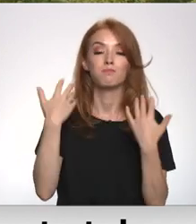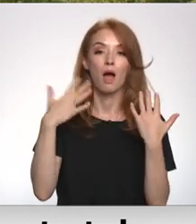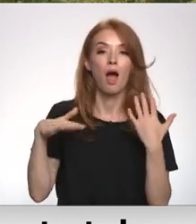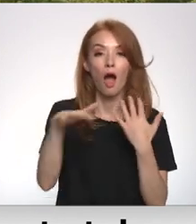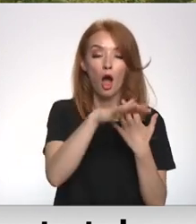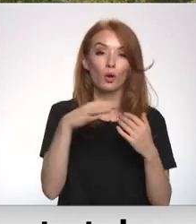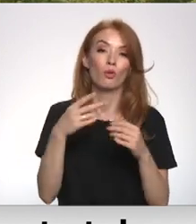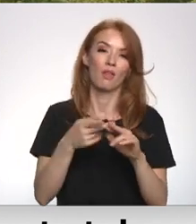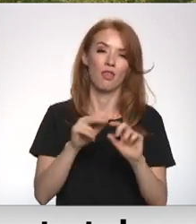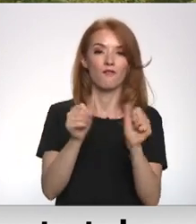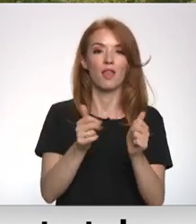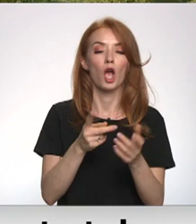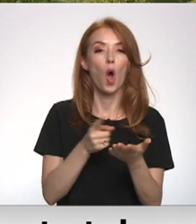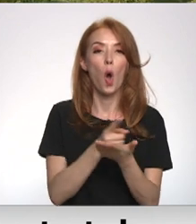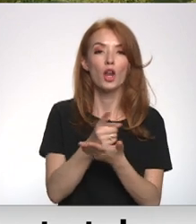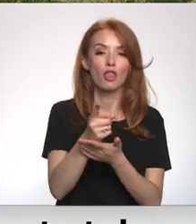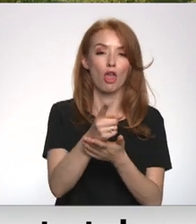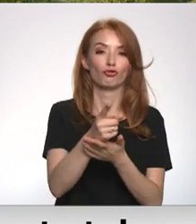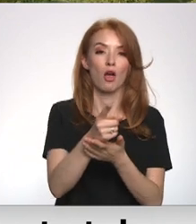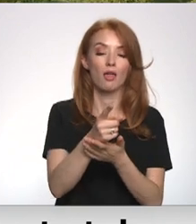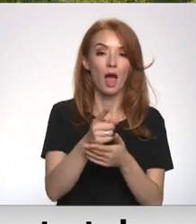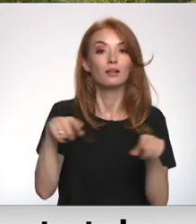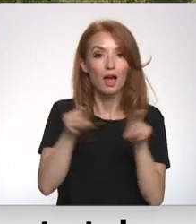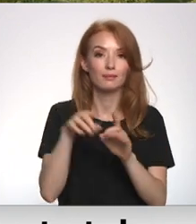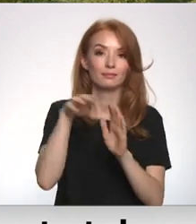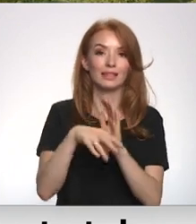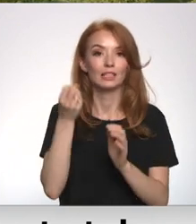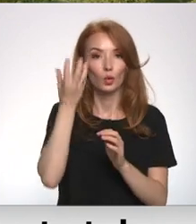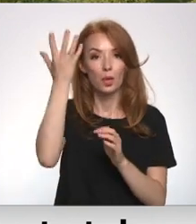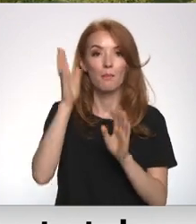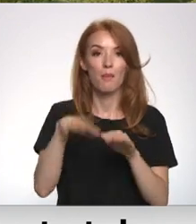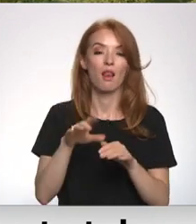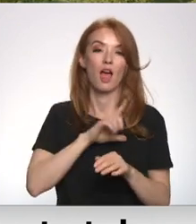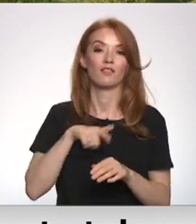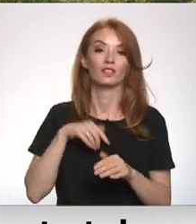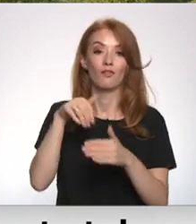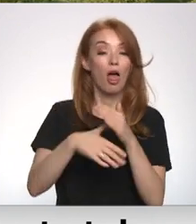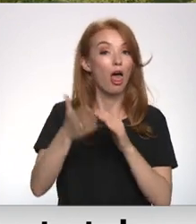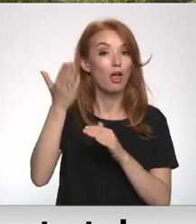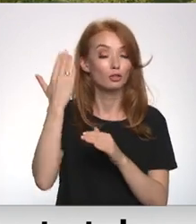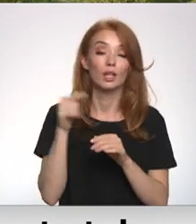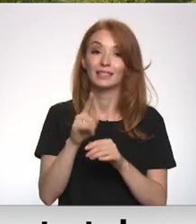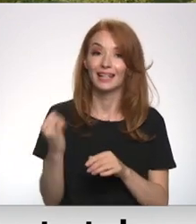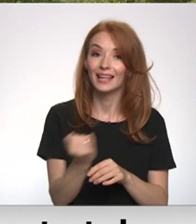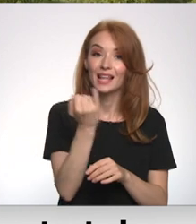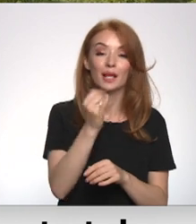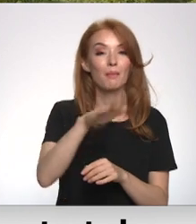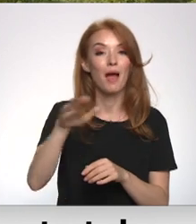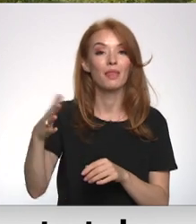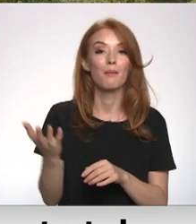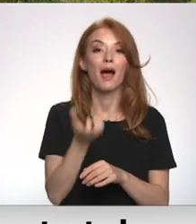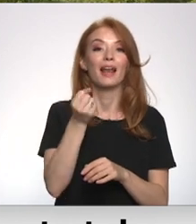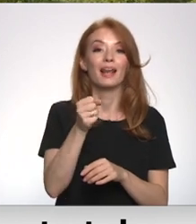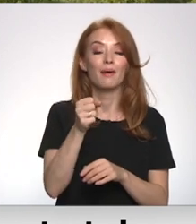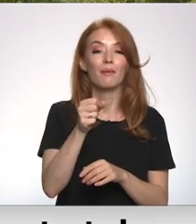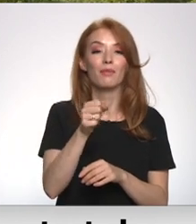Savā veidā tāda kā orientēšanās spēle, reizē izglītojoties par Latvijas vēsturi. Tas varētu būt interesanti, jā, ģimenēm ar bērniem